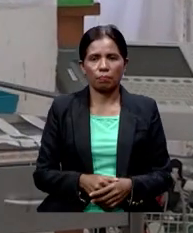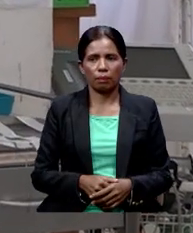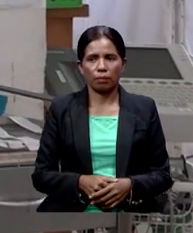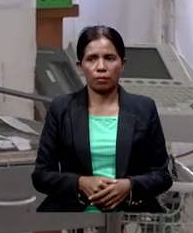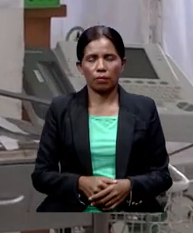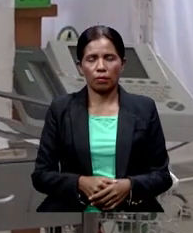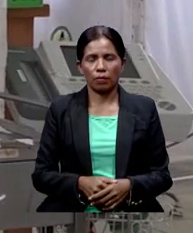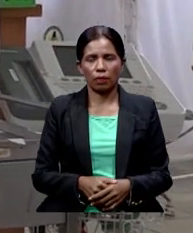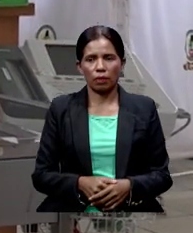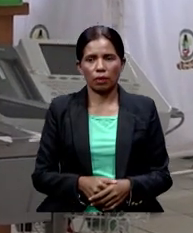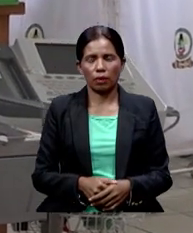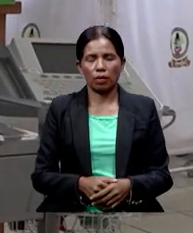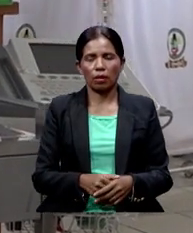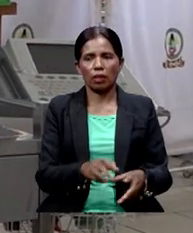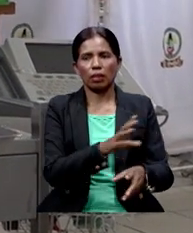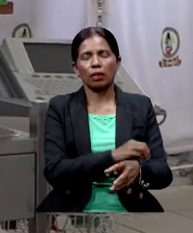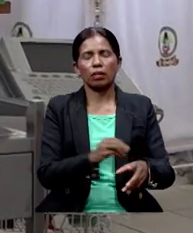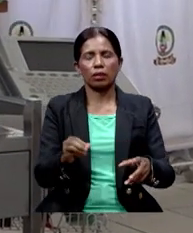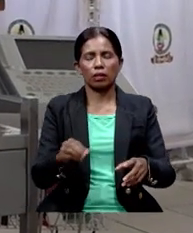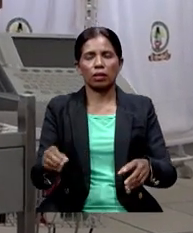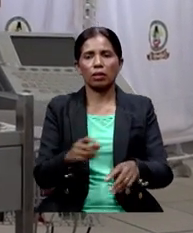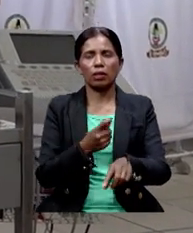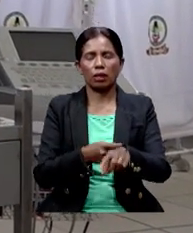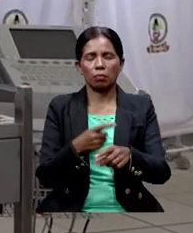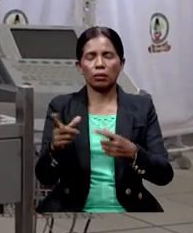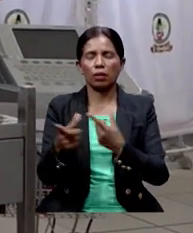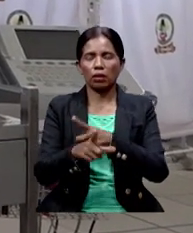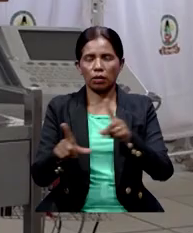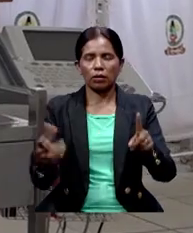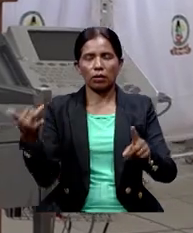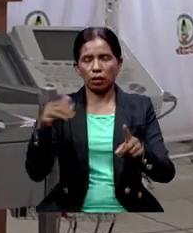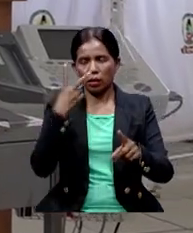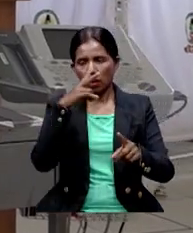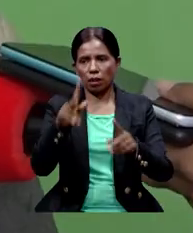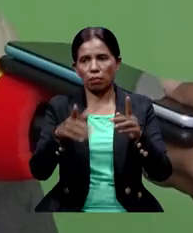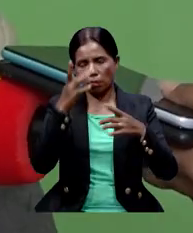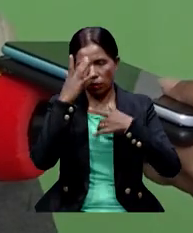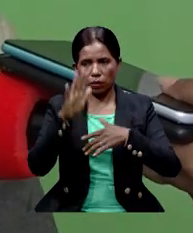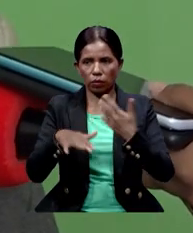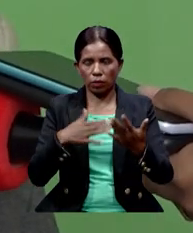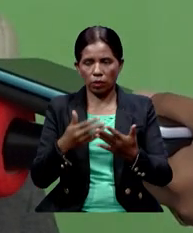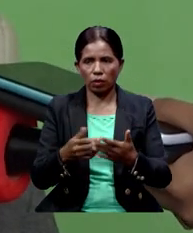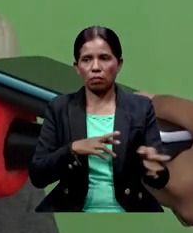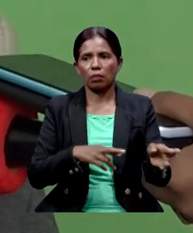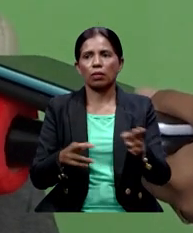narsa overtime ne extra time ne certin zaga kalan are paciente ba sirene hote pronto